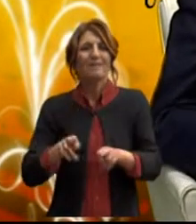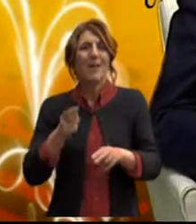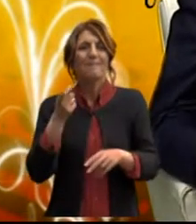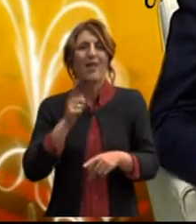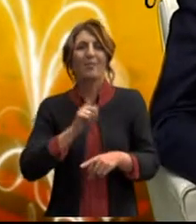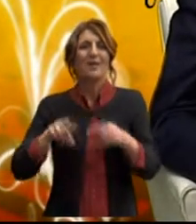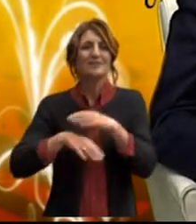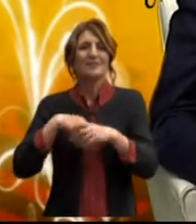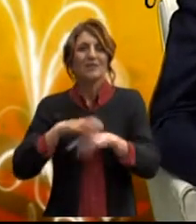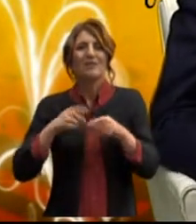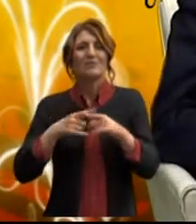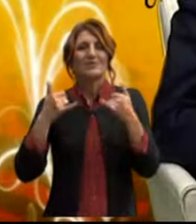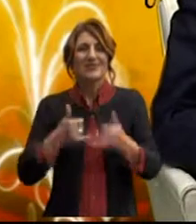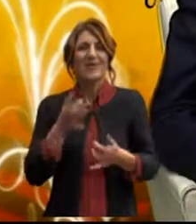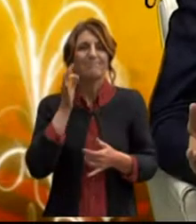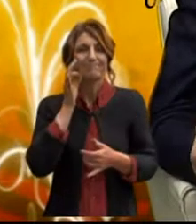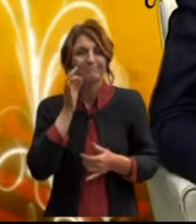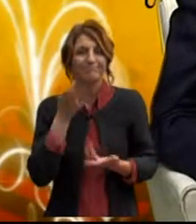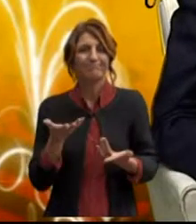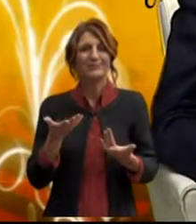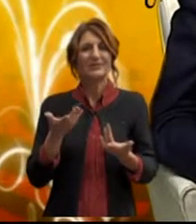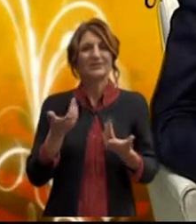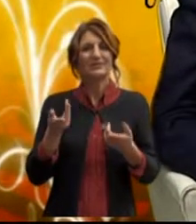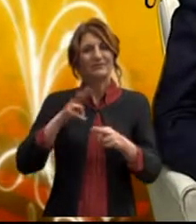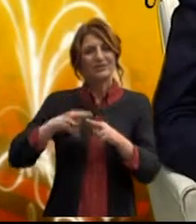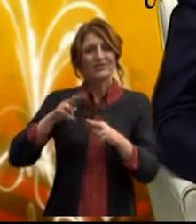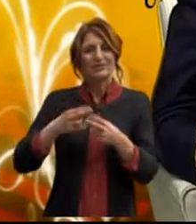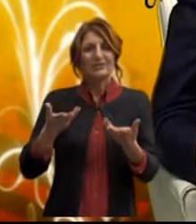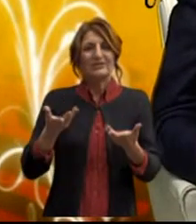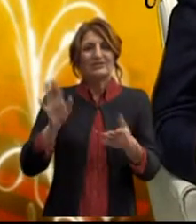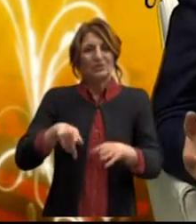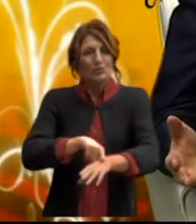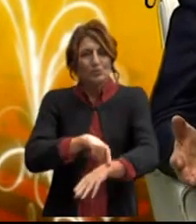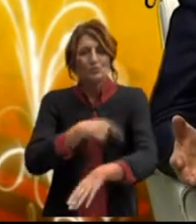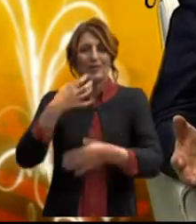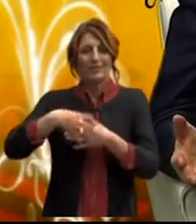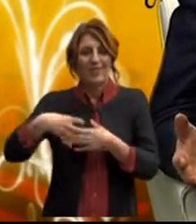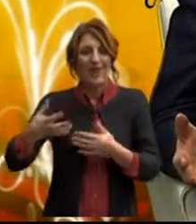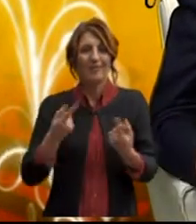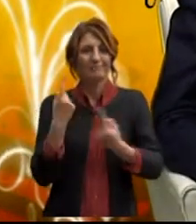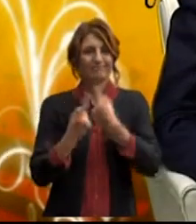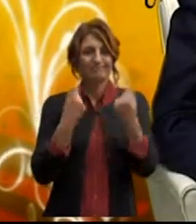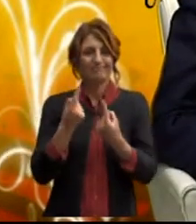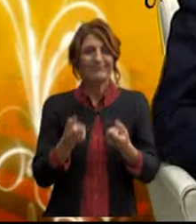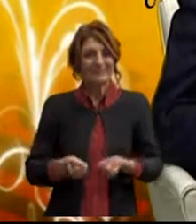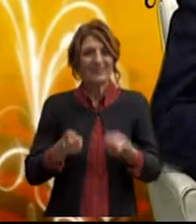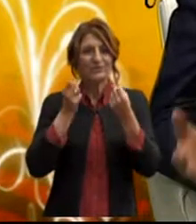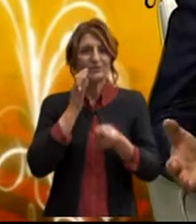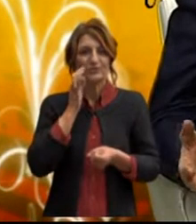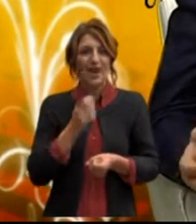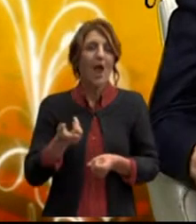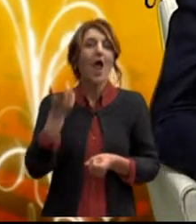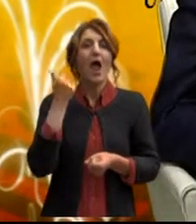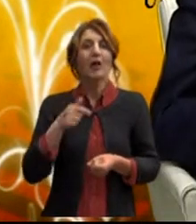nalazimo u jednoj krizi koja je sve dublja, koja dugo traje. A i činjenica je da imamo